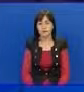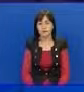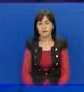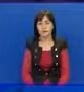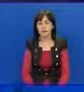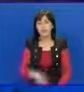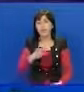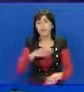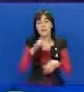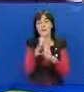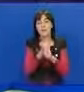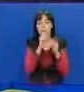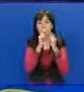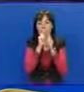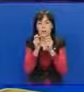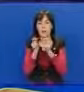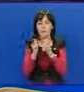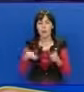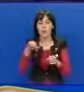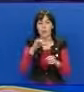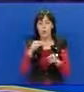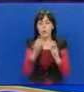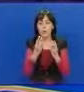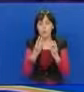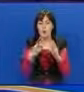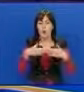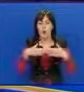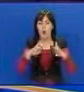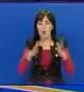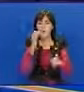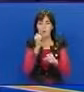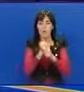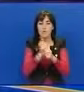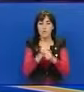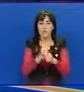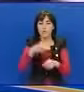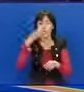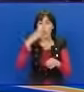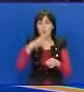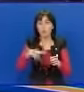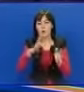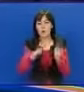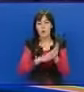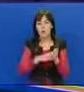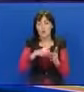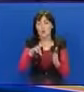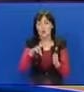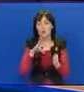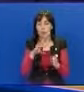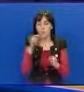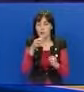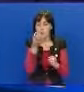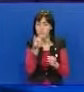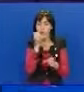Енді біздің негізгі тартуымыз жәндейді оңтүстік қақпаны облыс жасап берді, жақсылап 39 миллион, енді жаңылыспасам, сол сумаға жасап